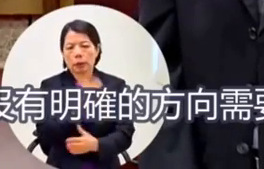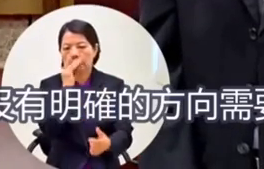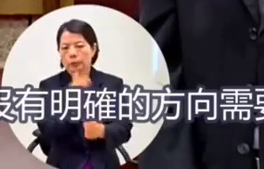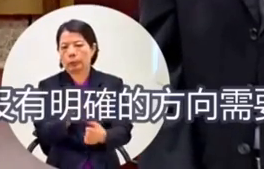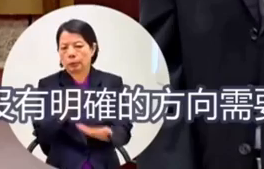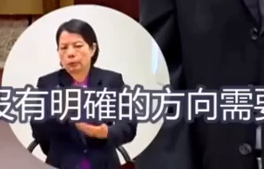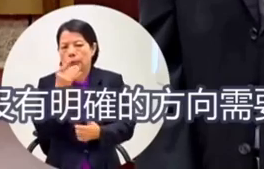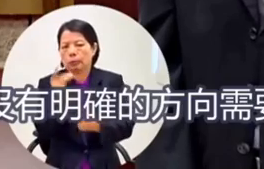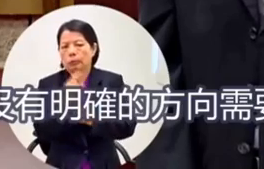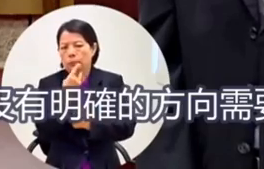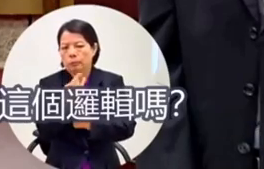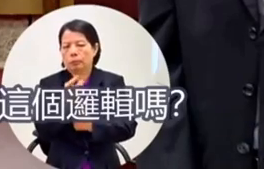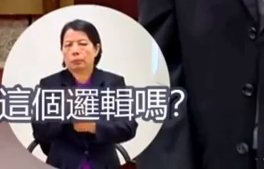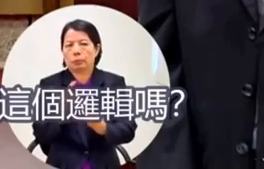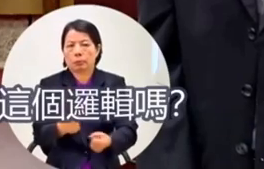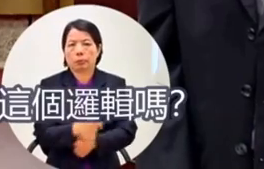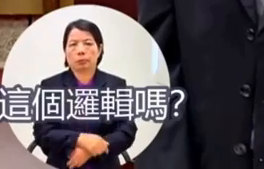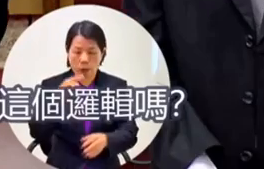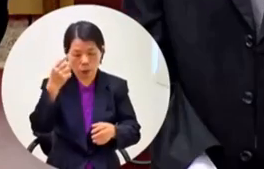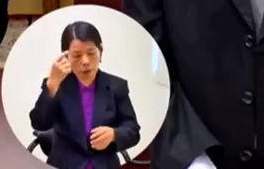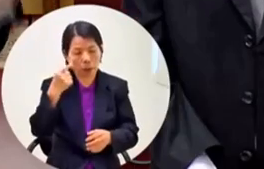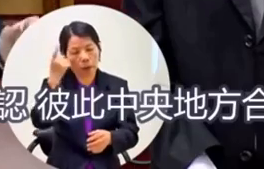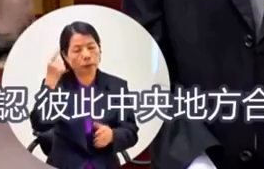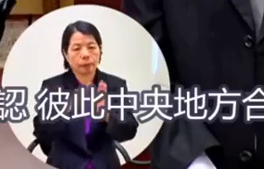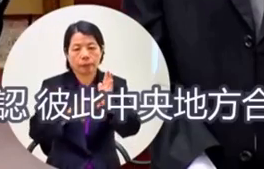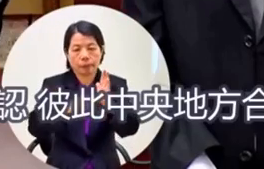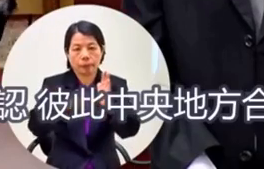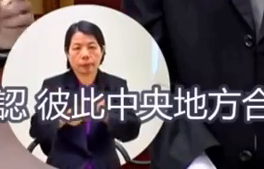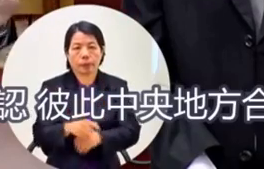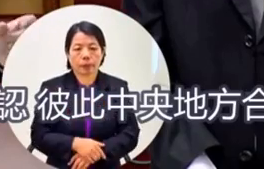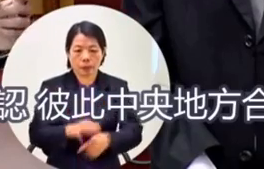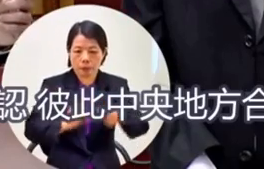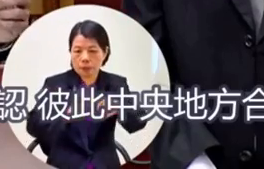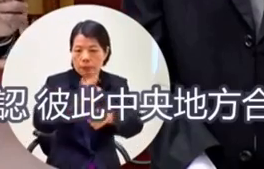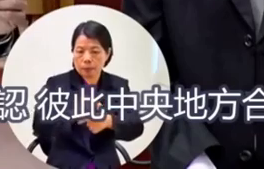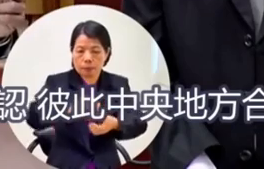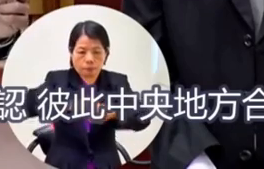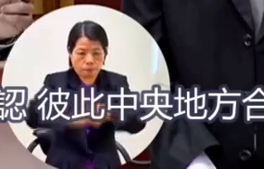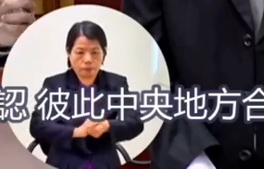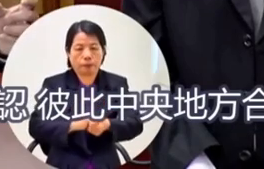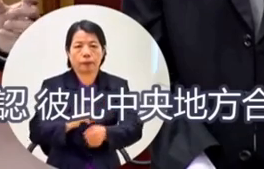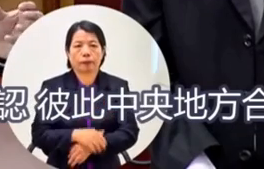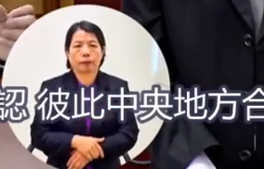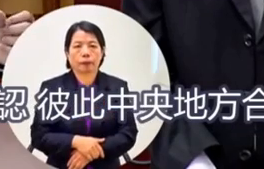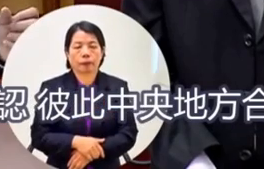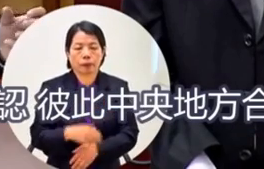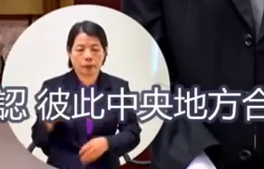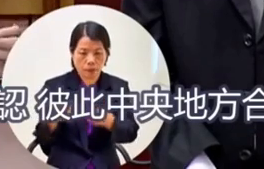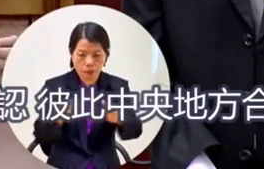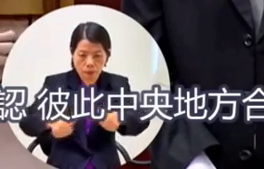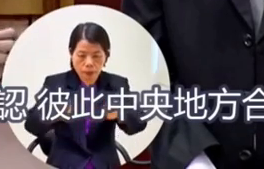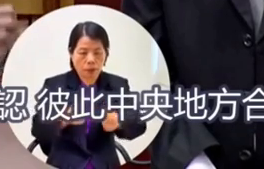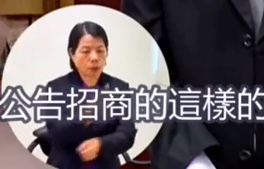没有明确的方向需要去投资？你懂这个逻辑吗？必须100%确认彼此中央地方